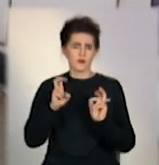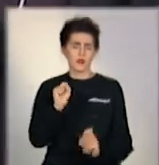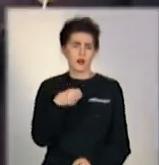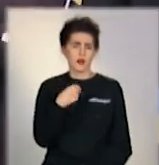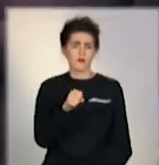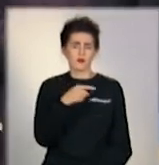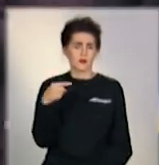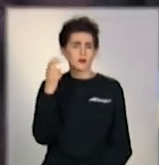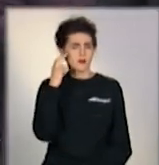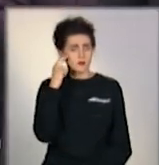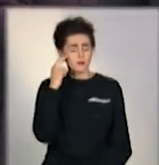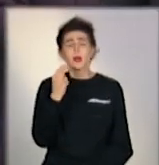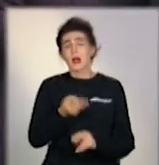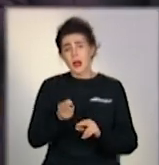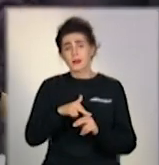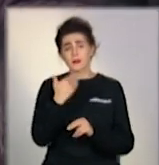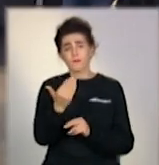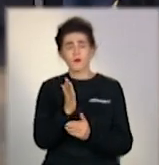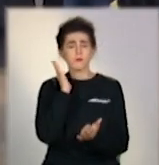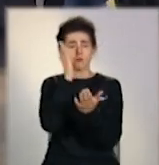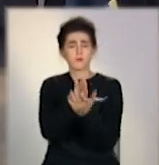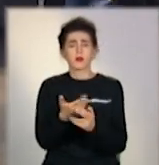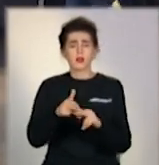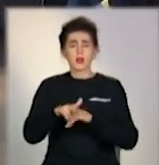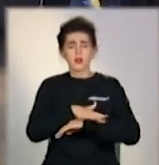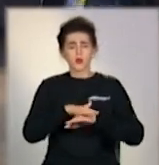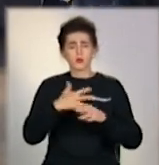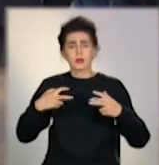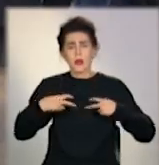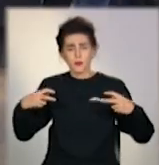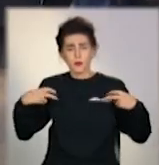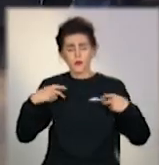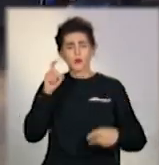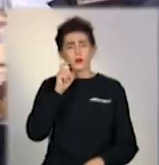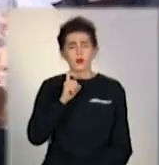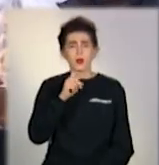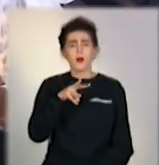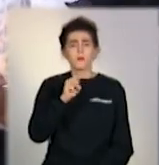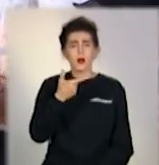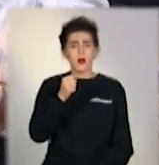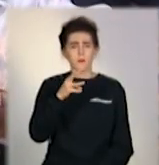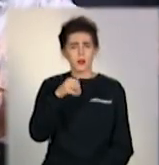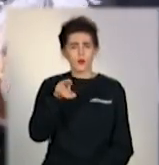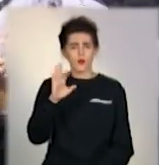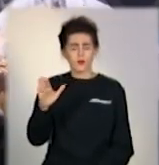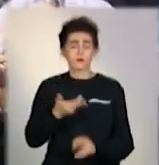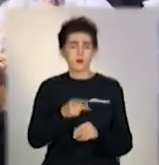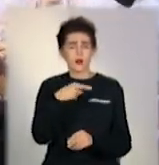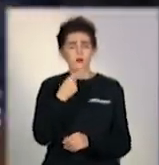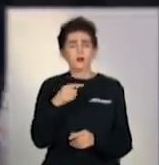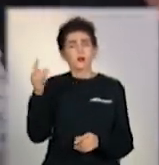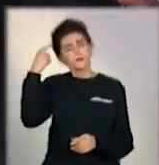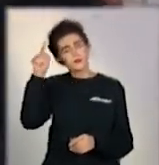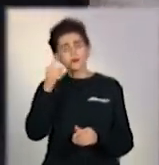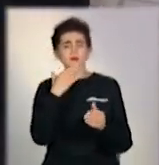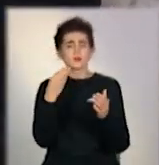«Авдіївка-Київ». Запустили цей маршрут завдяки сприянню народного депутата України Муси Магомедова. На погодження і втілення